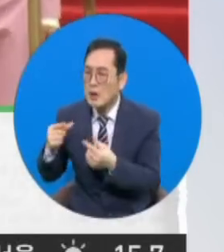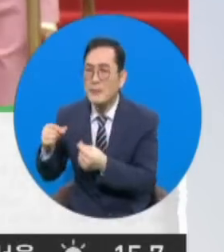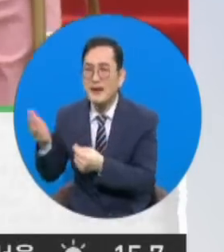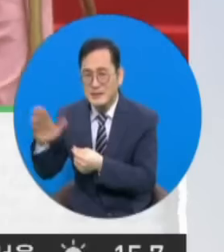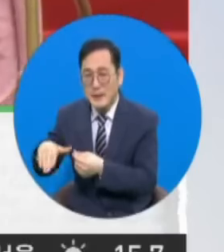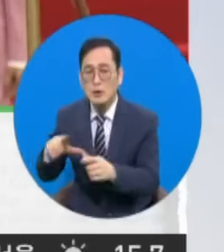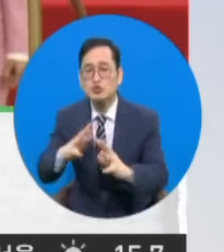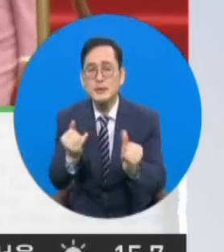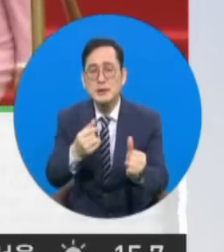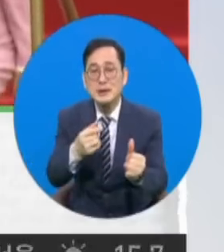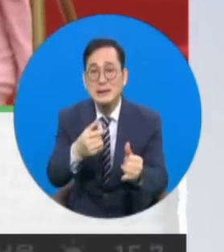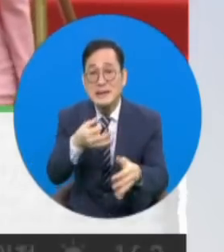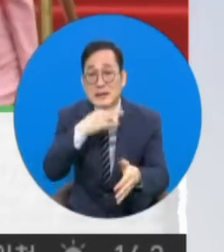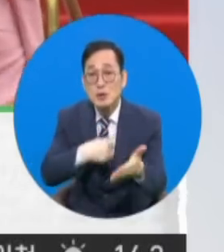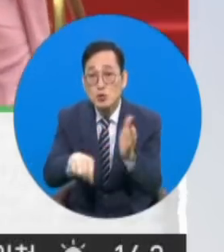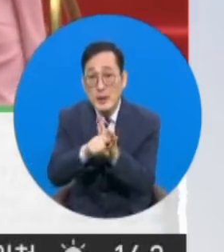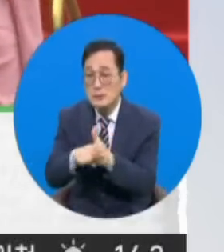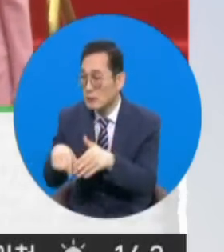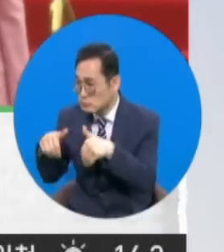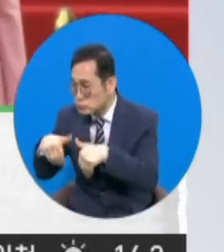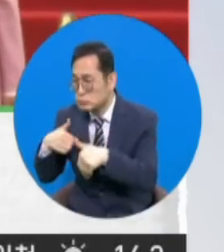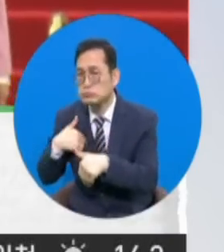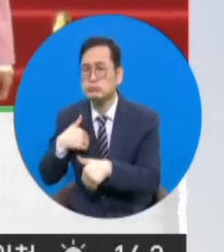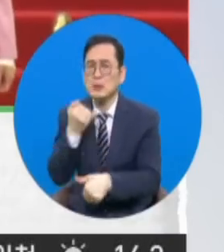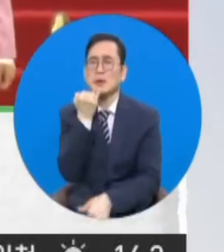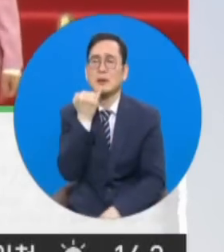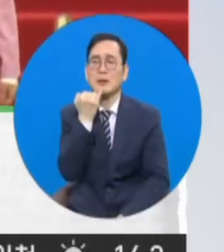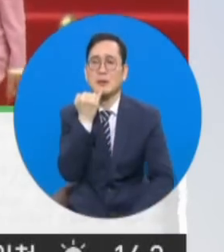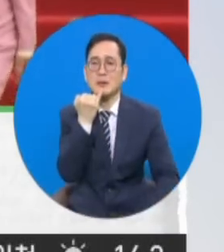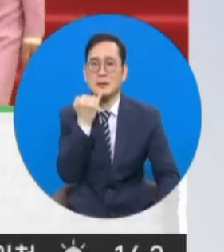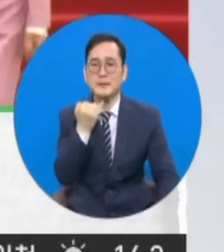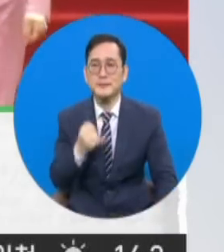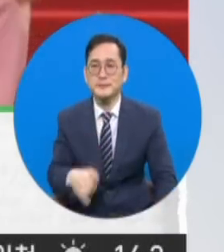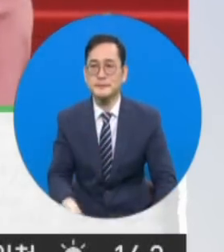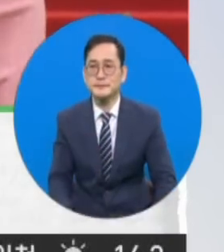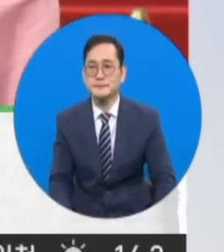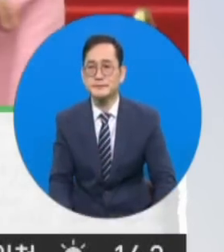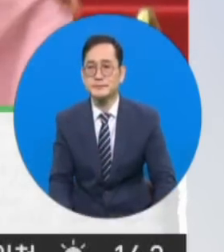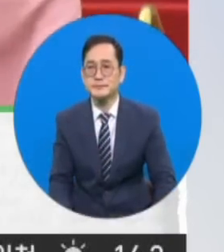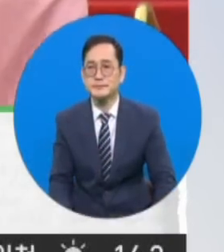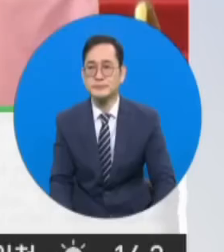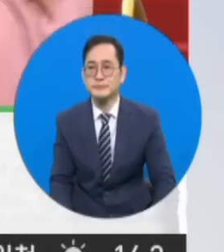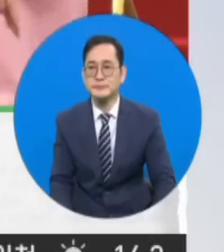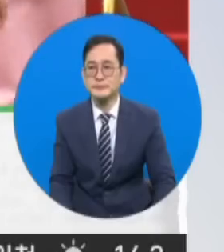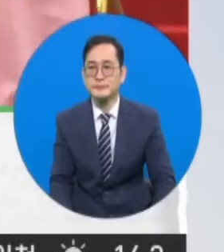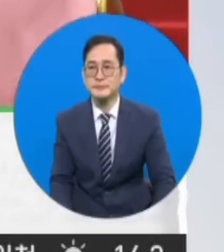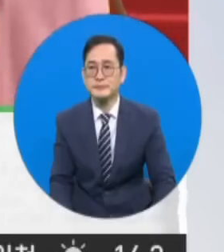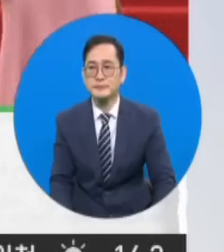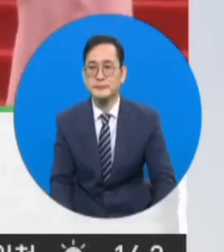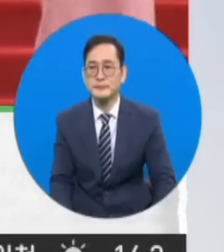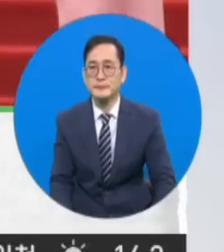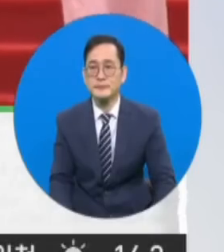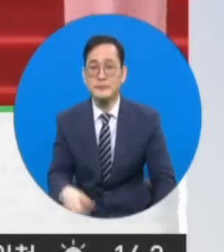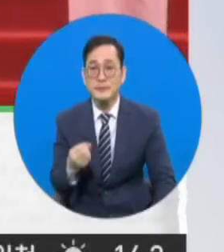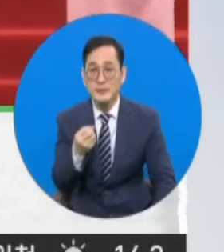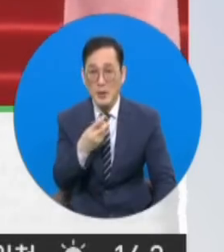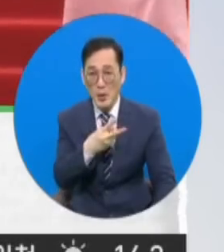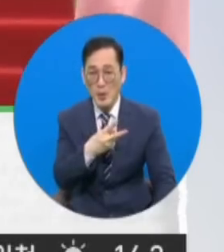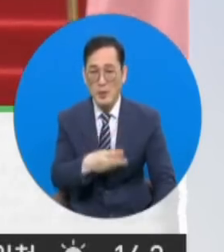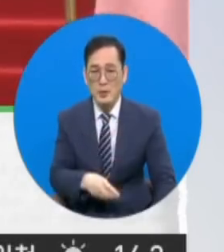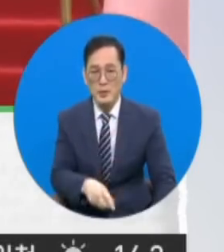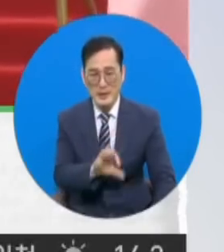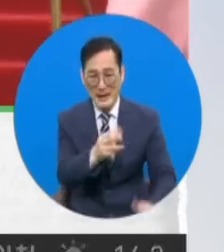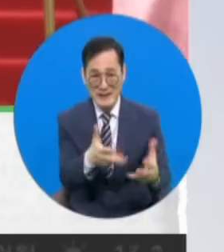거 아니겠습니까 저는 그런 의미에서 한일 정상회담을 봐줬으면 좋겠고 무엇보다도 이게 야당이 비난하는 것처럼